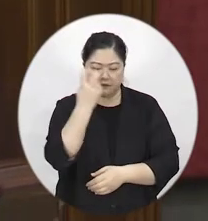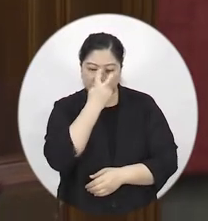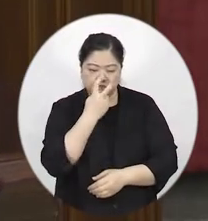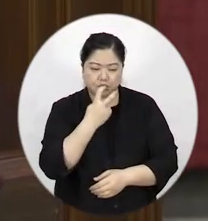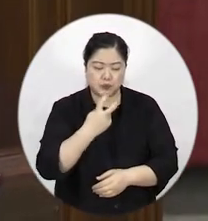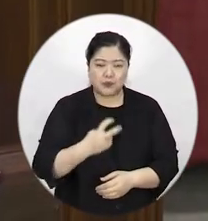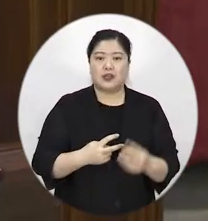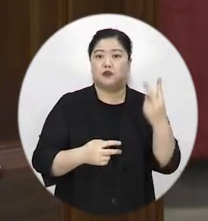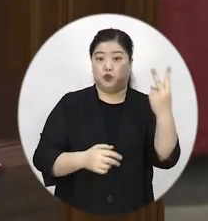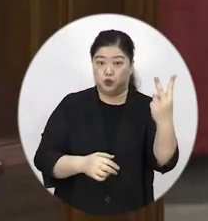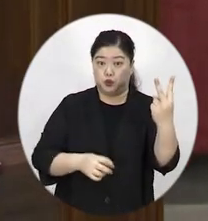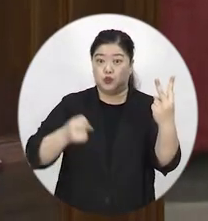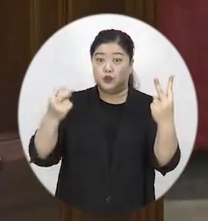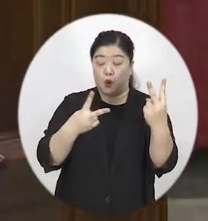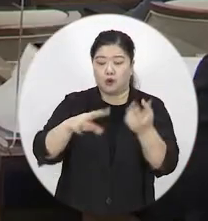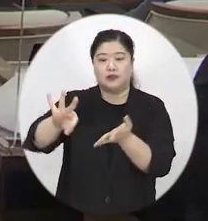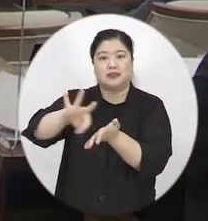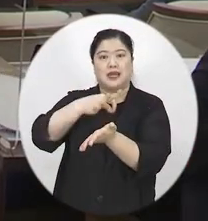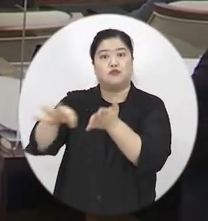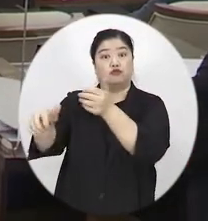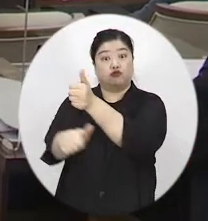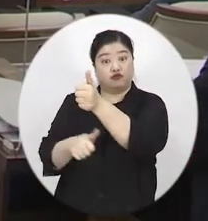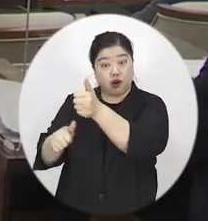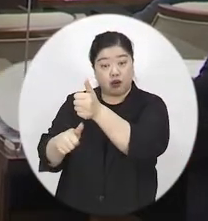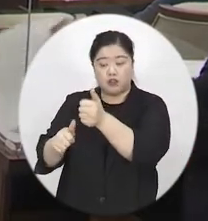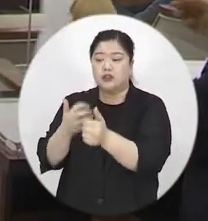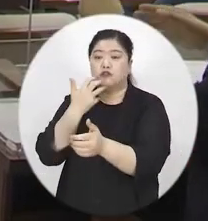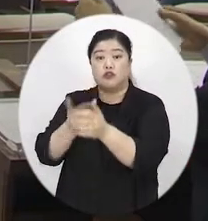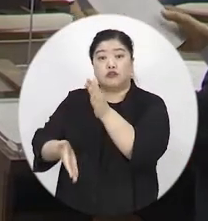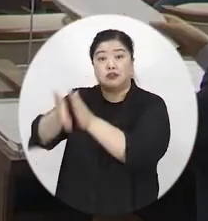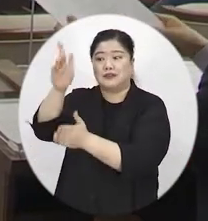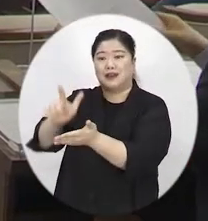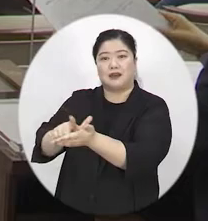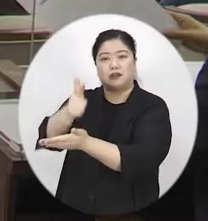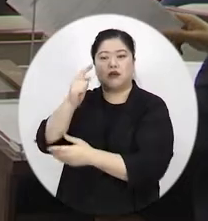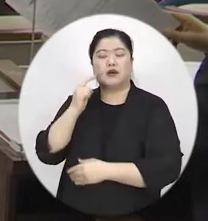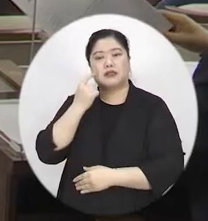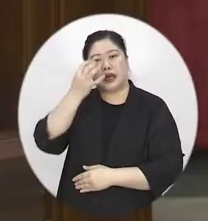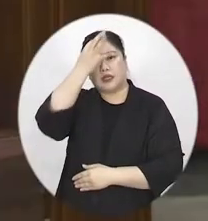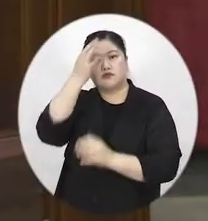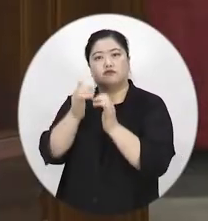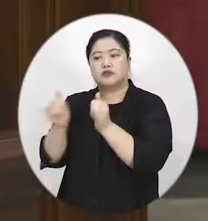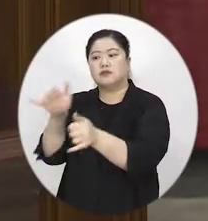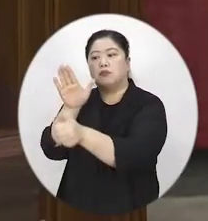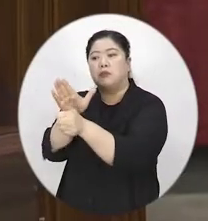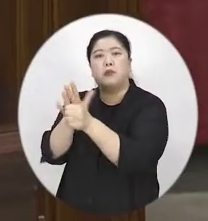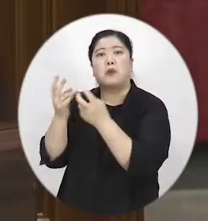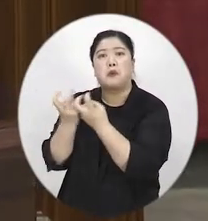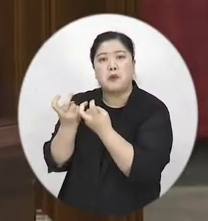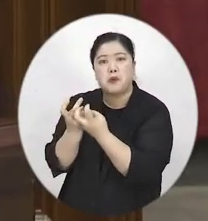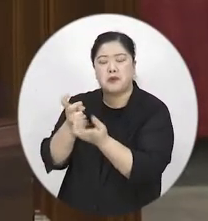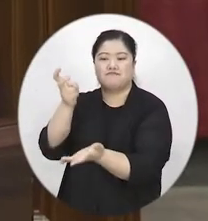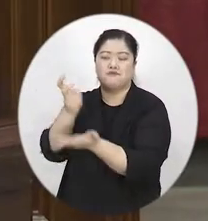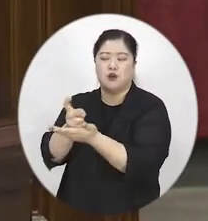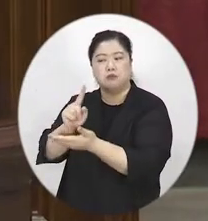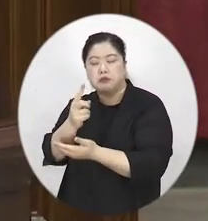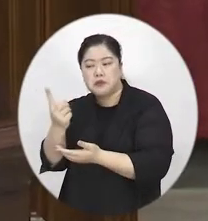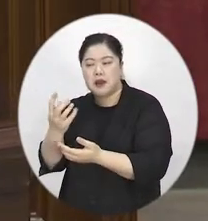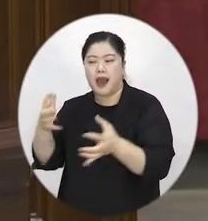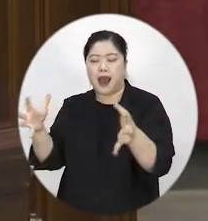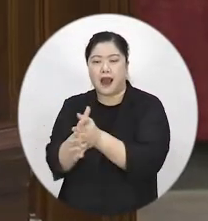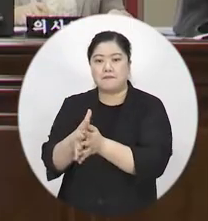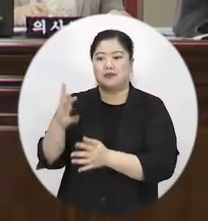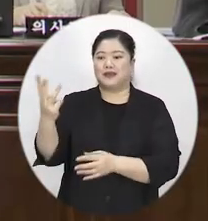2건을 행정 재무 위원회에서는 서울특별시 강서구 예술인 복지 증진 및 지원에 관한 조례안 등